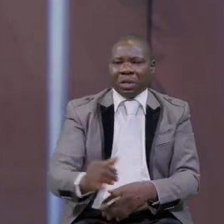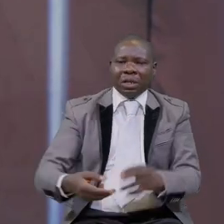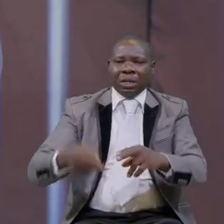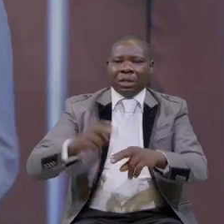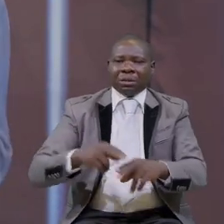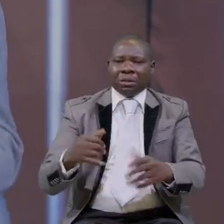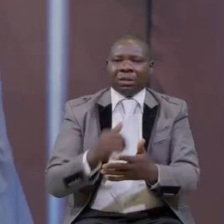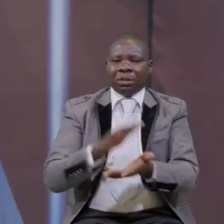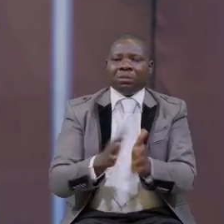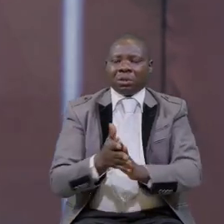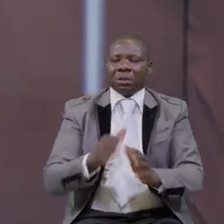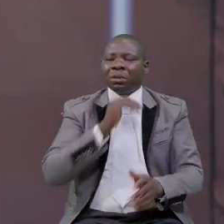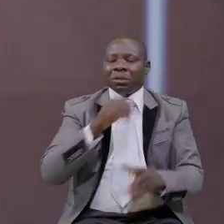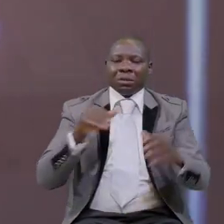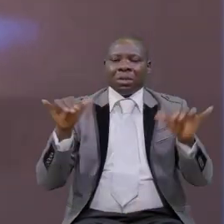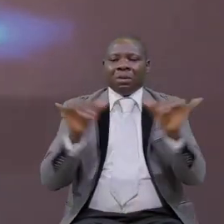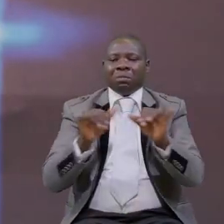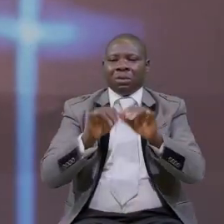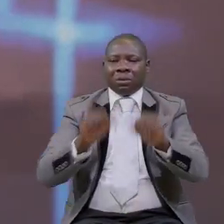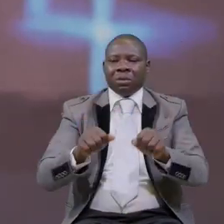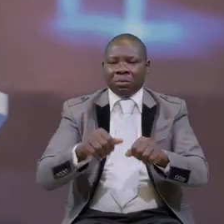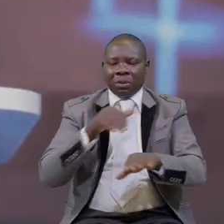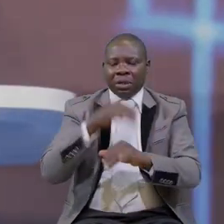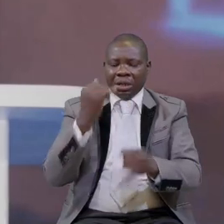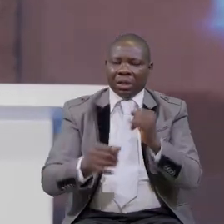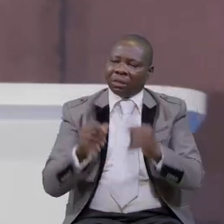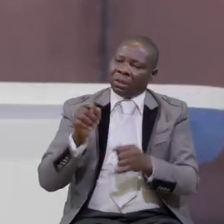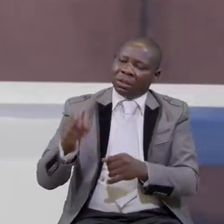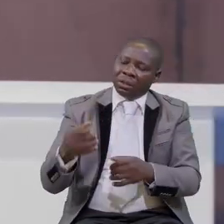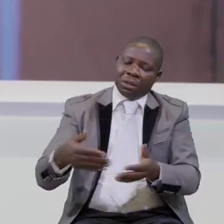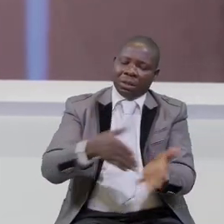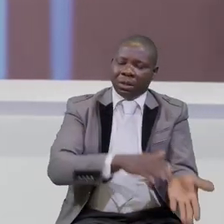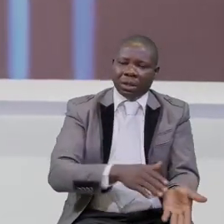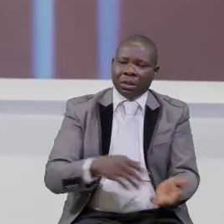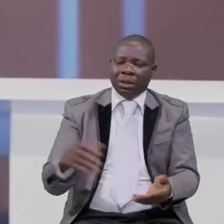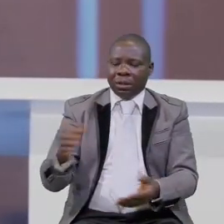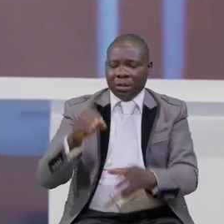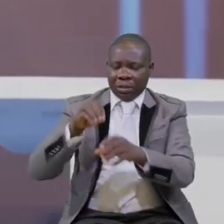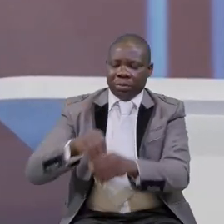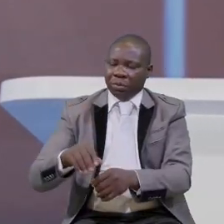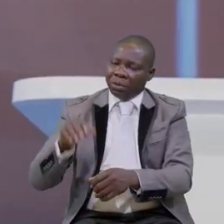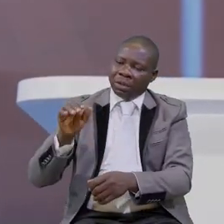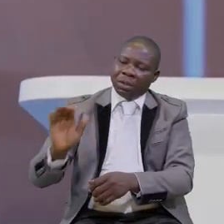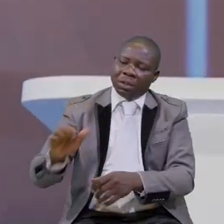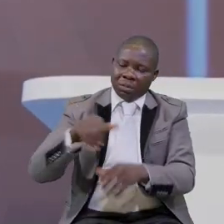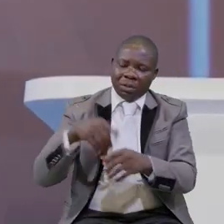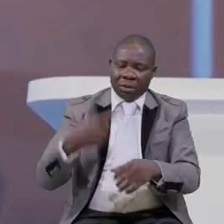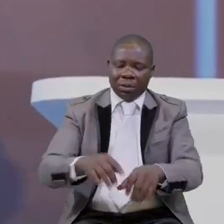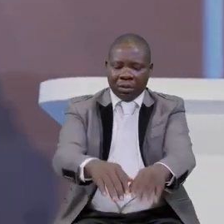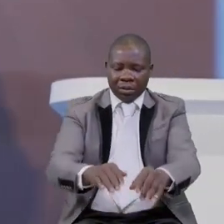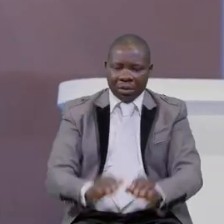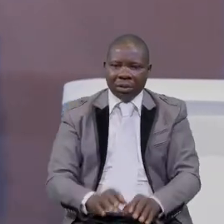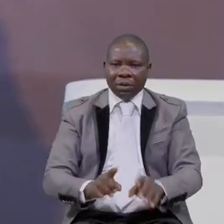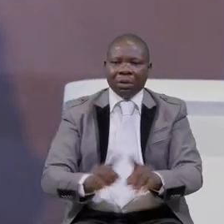Et elle est devenue incommensurable. Finalement, il est mort. Et ils l'ont mis dans la